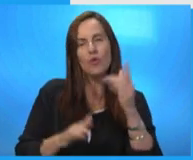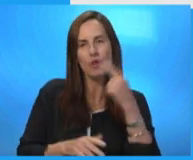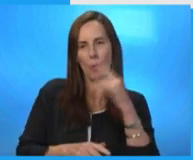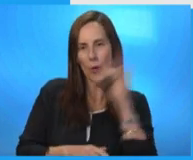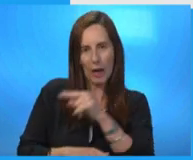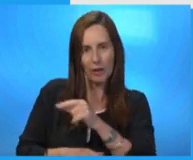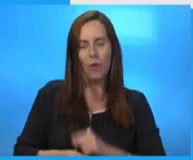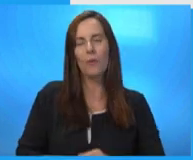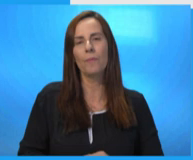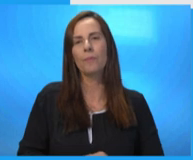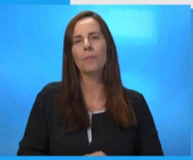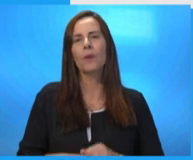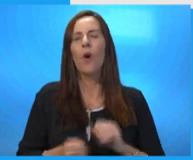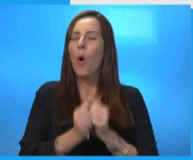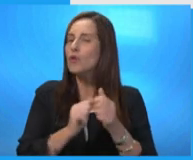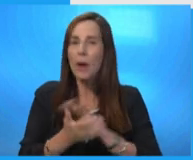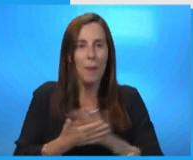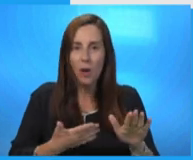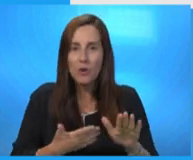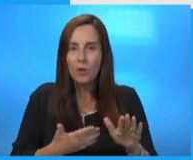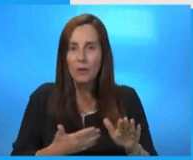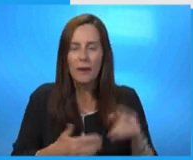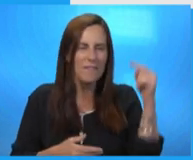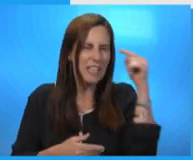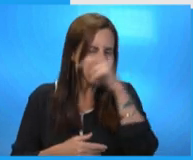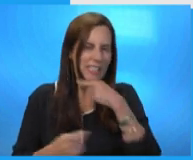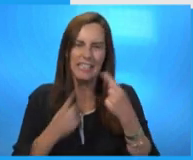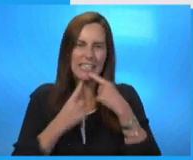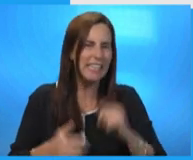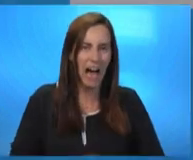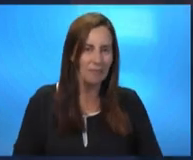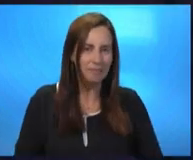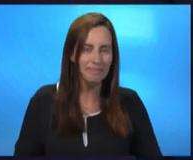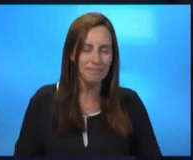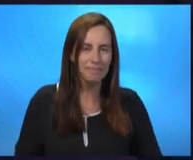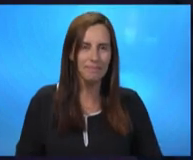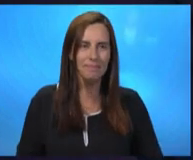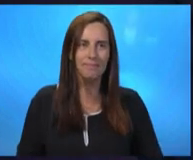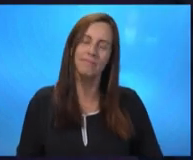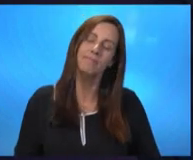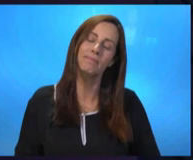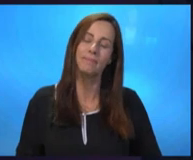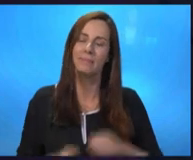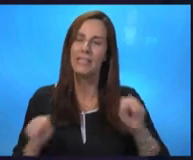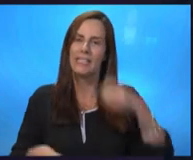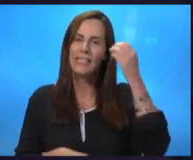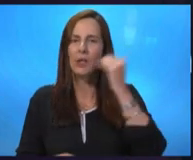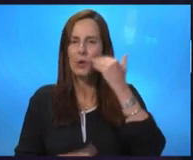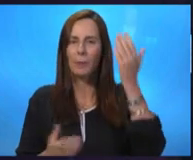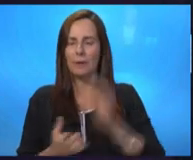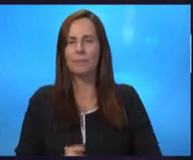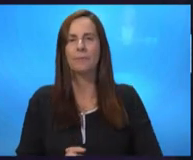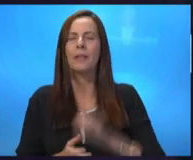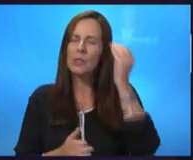כלפיי. או שפשוט החמצתי את השיחה. כן, נשיא ארצות הברית. תזכור את הזריזה